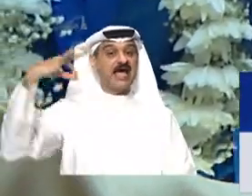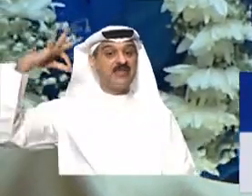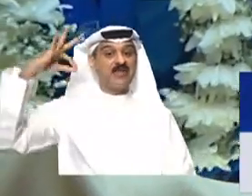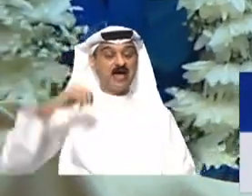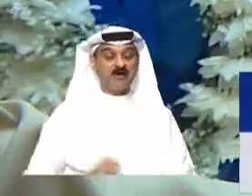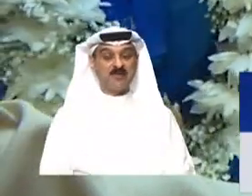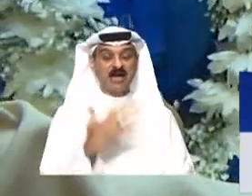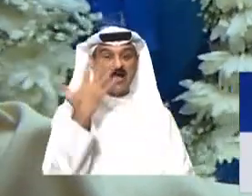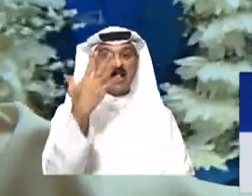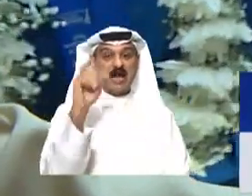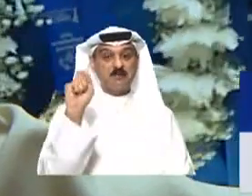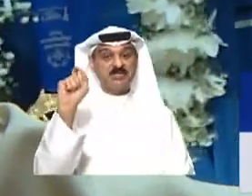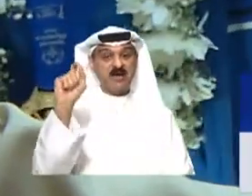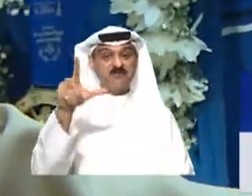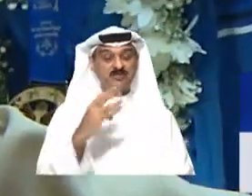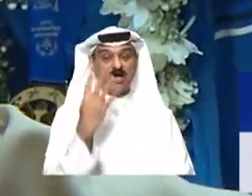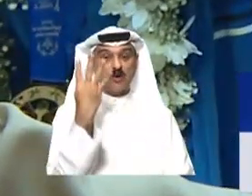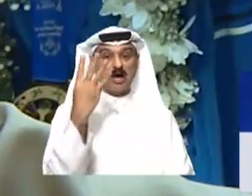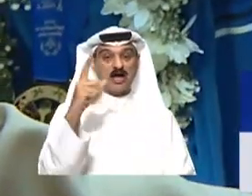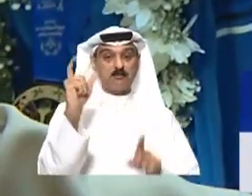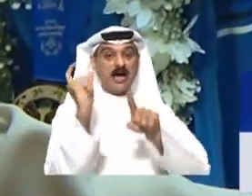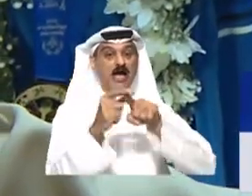و5 فضة و4 برونز.